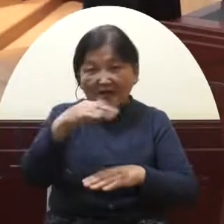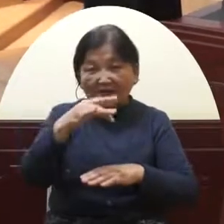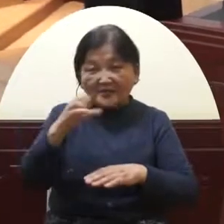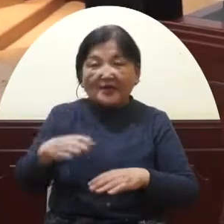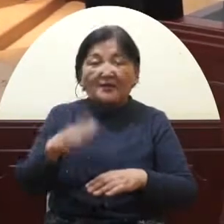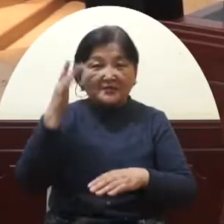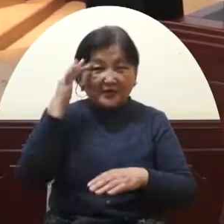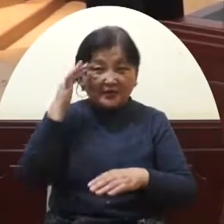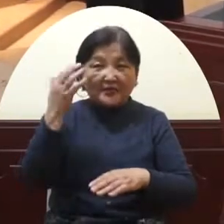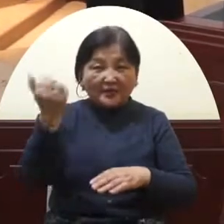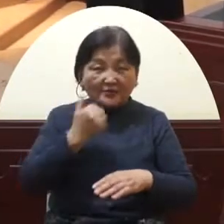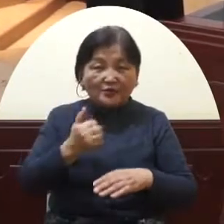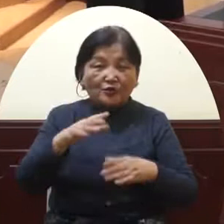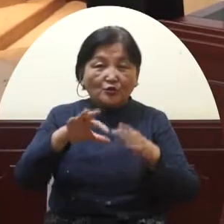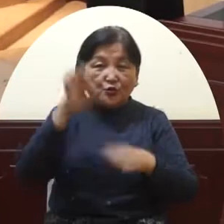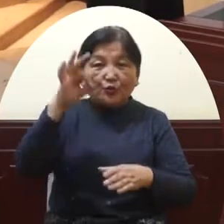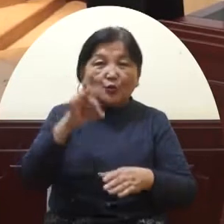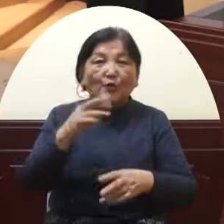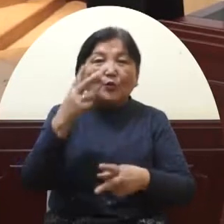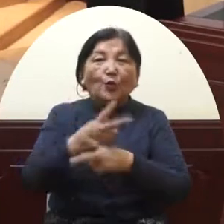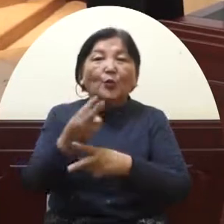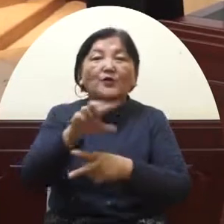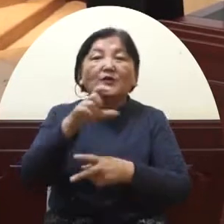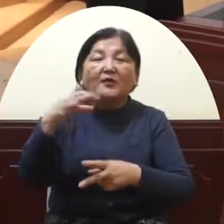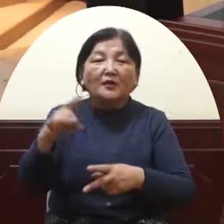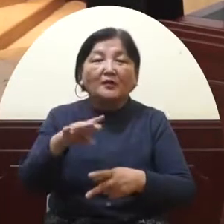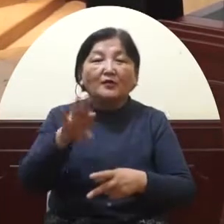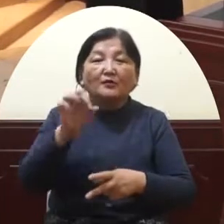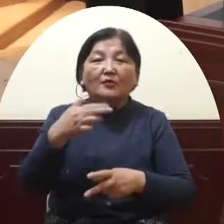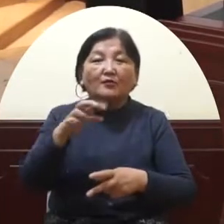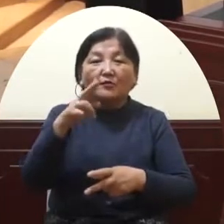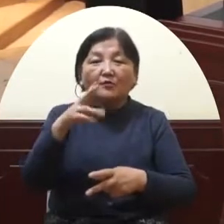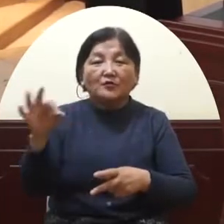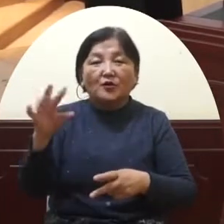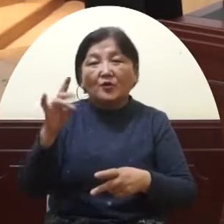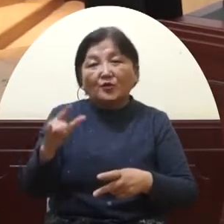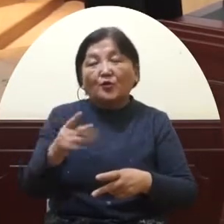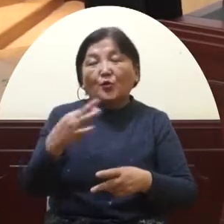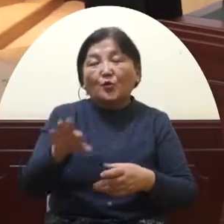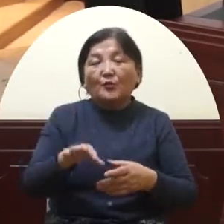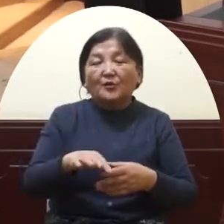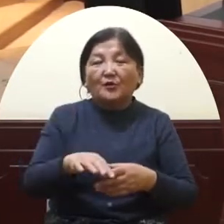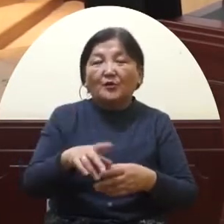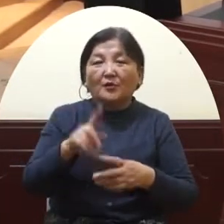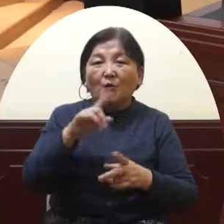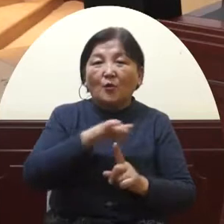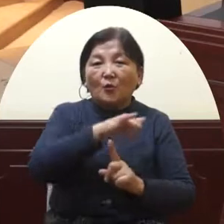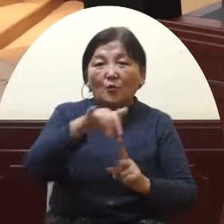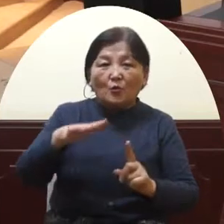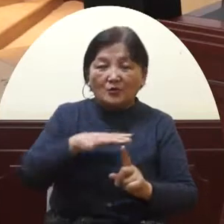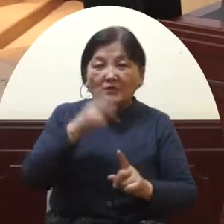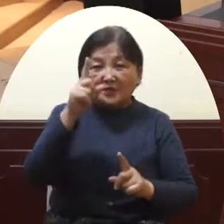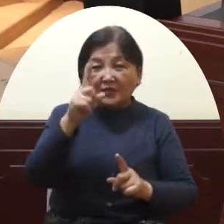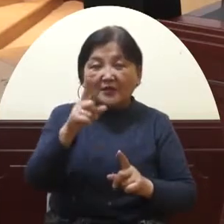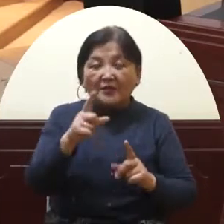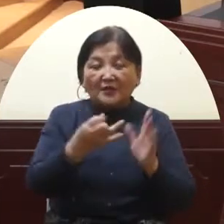газраас санал авсан сонгуулийн хуулийн дээр яригдж байгаа тогтолцооны хэлбэр нь улс нэг тойрог 76